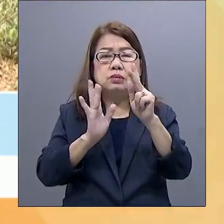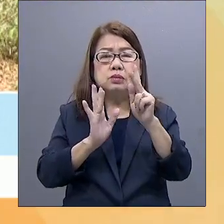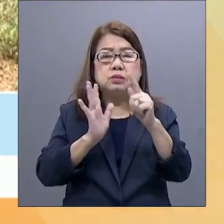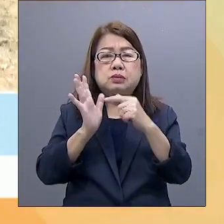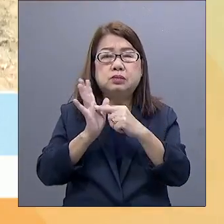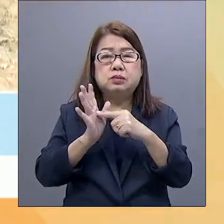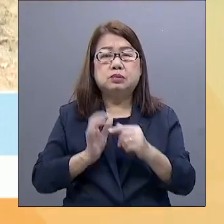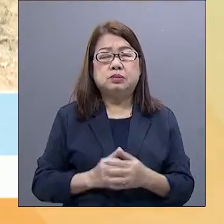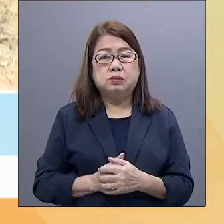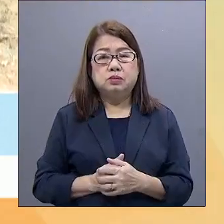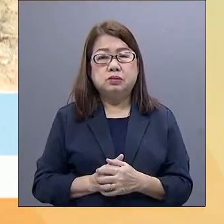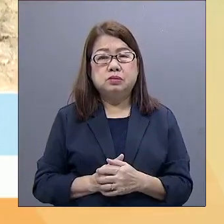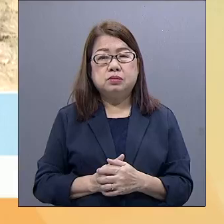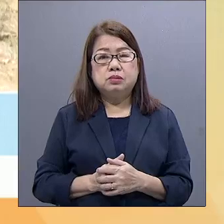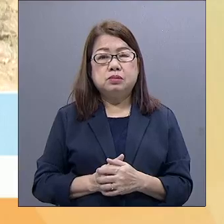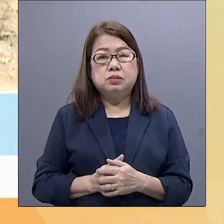ขอสรประทานหิน...